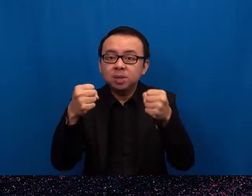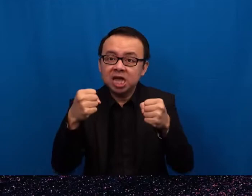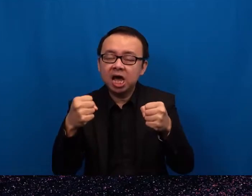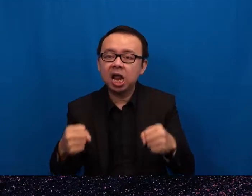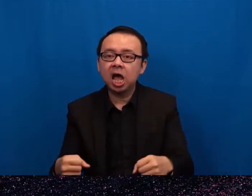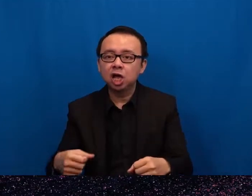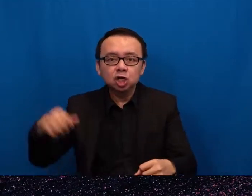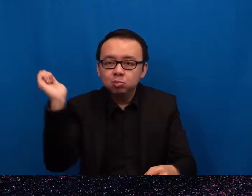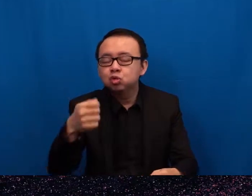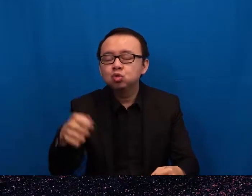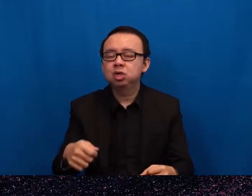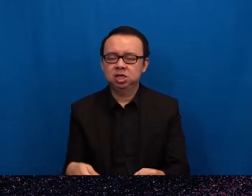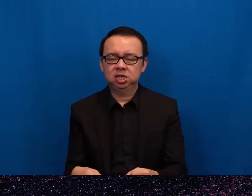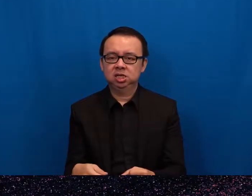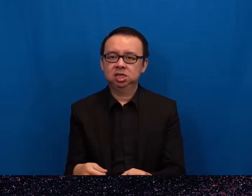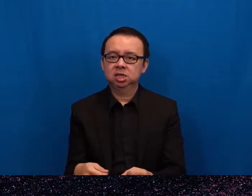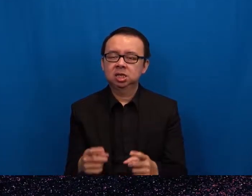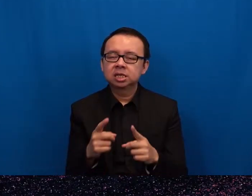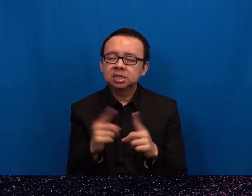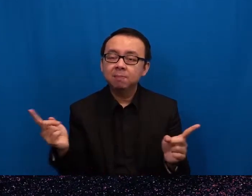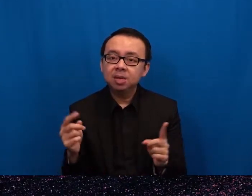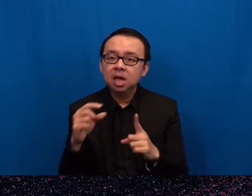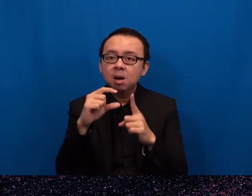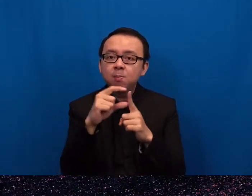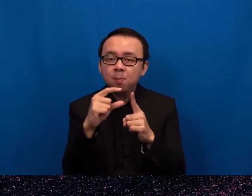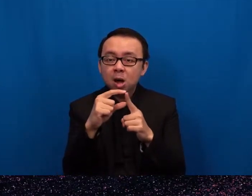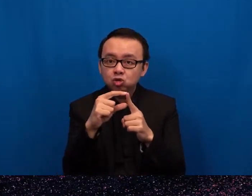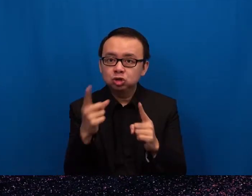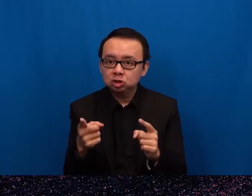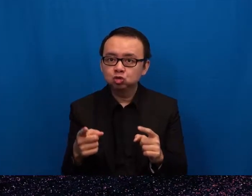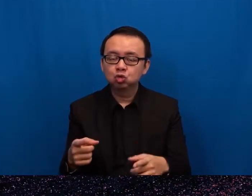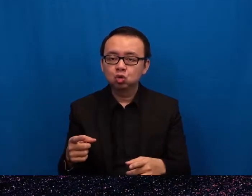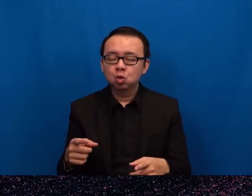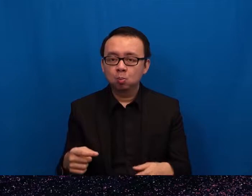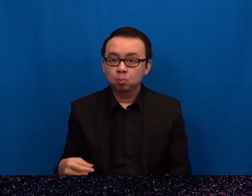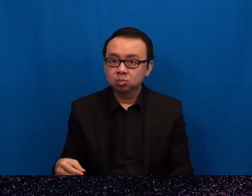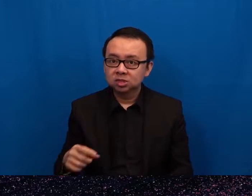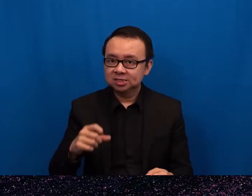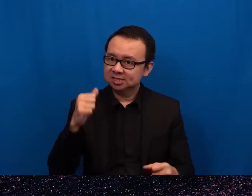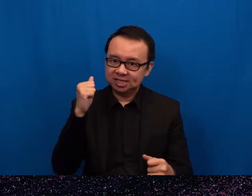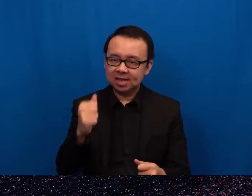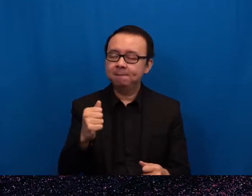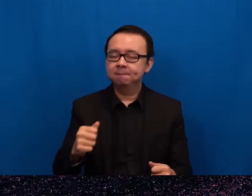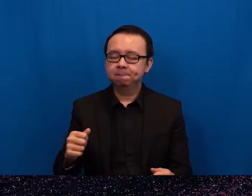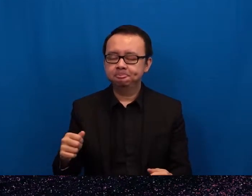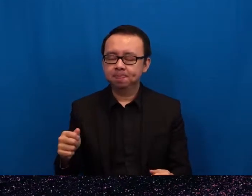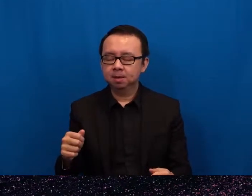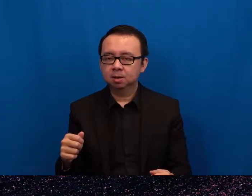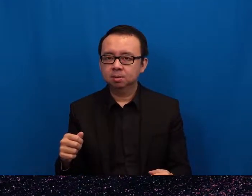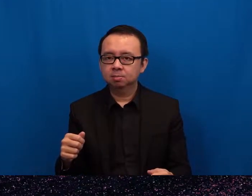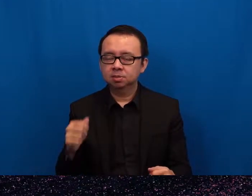hari aku dipersembahkan pada maut. Tapi membuat Paulus selalu go on terus adalah karena visi itu yang mendorong dari